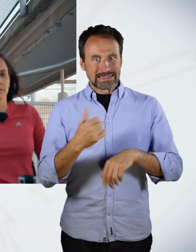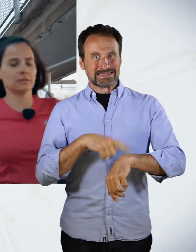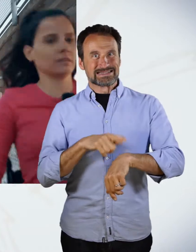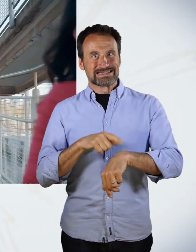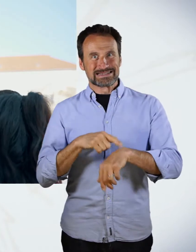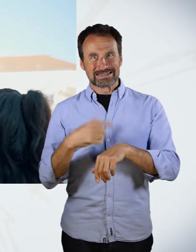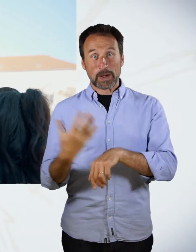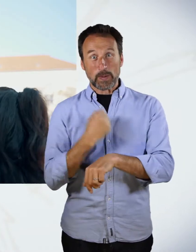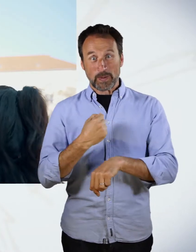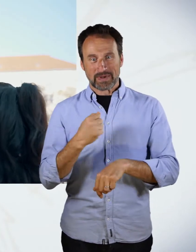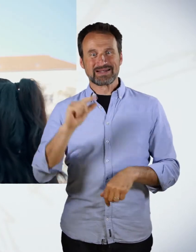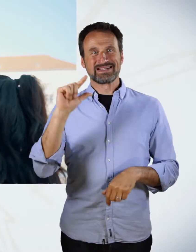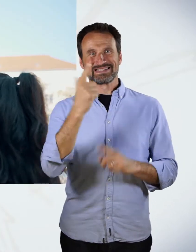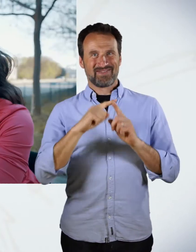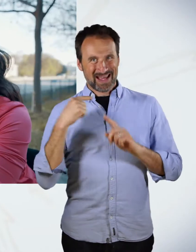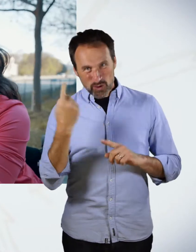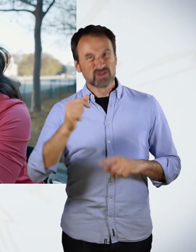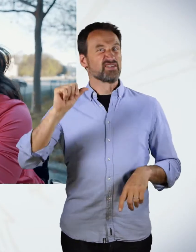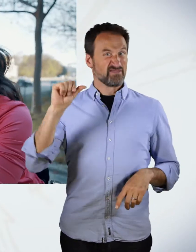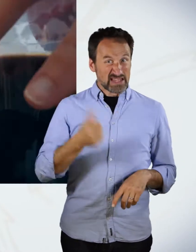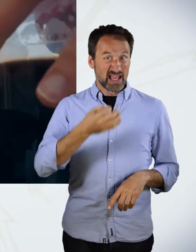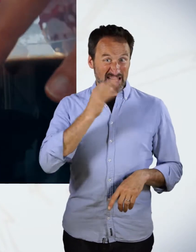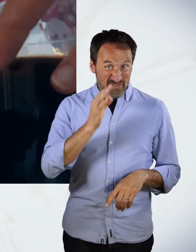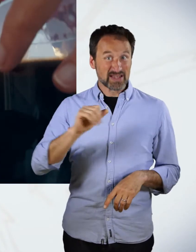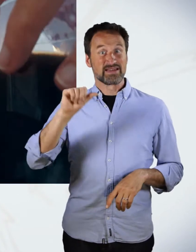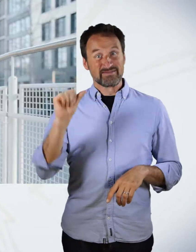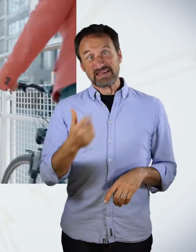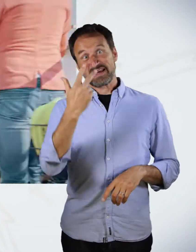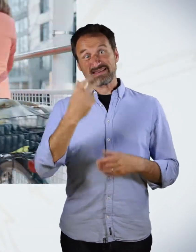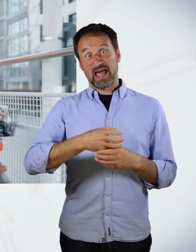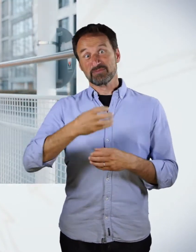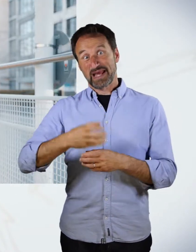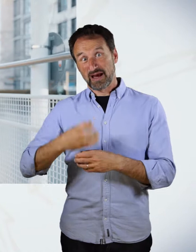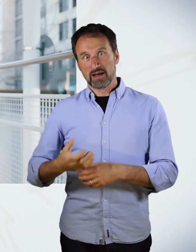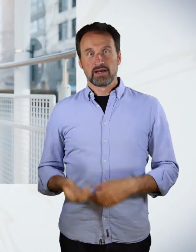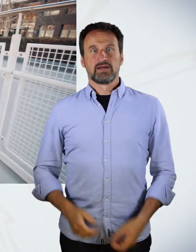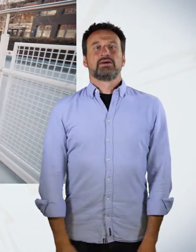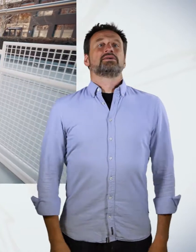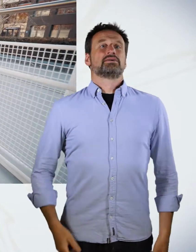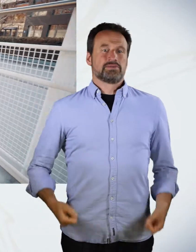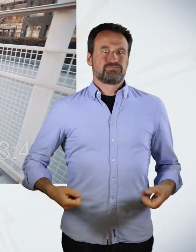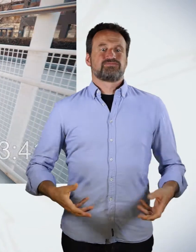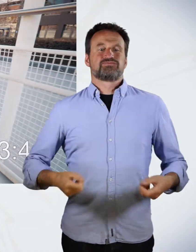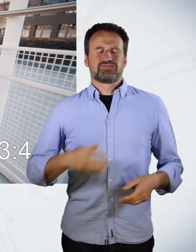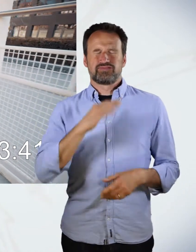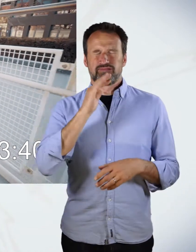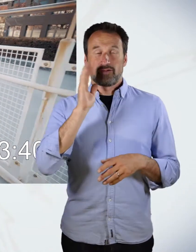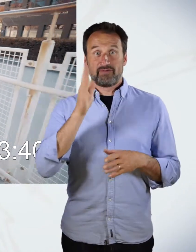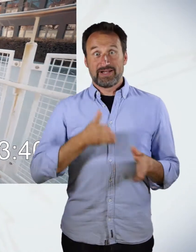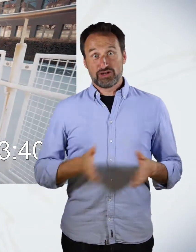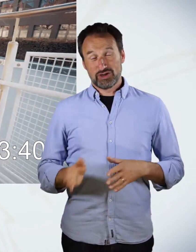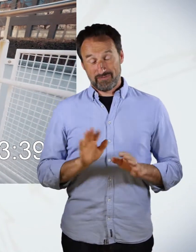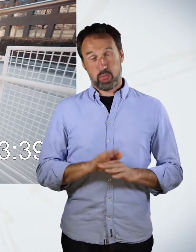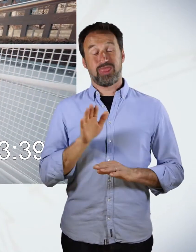zu machen. Zweite Runde, wieder Kaffee, wieder 3 Becher. Ist ordentlich viel